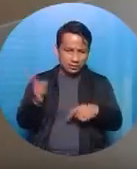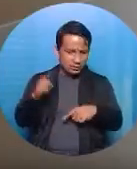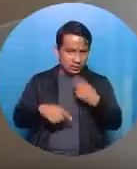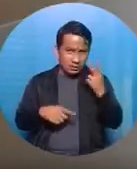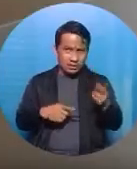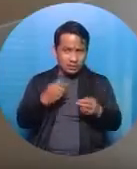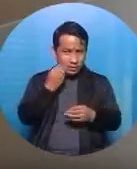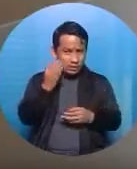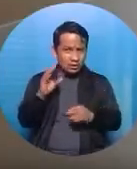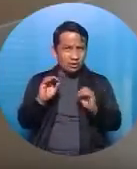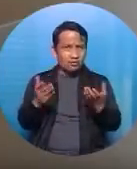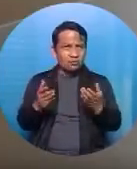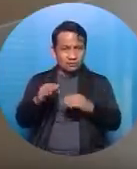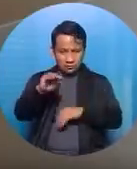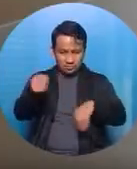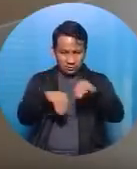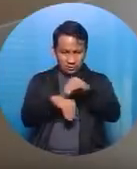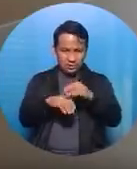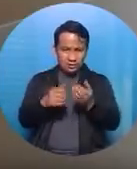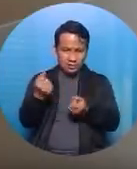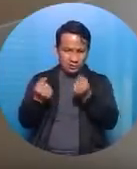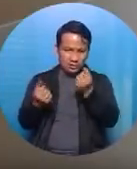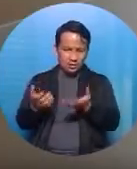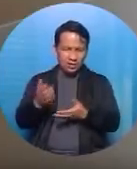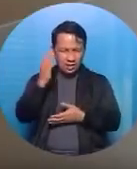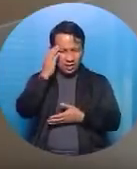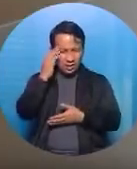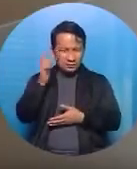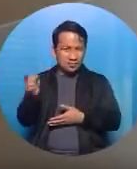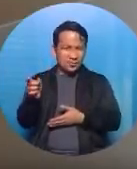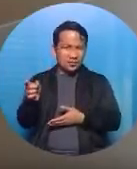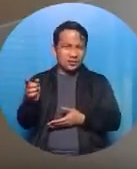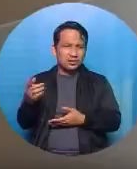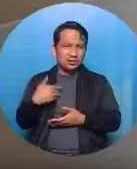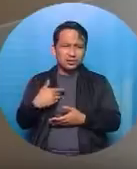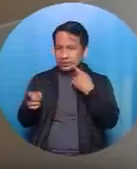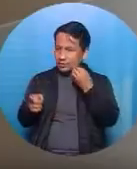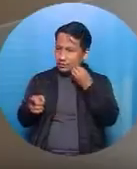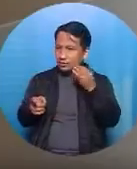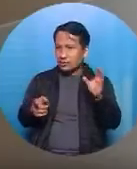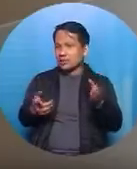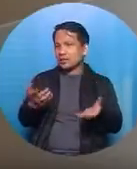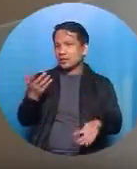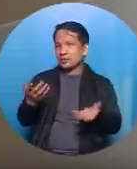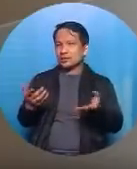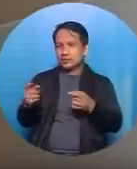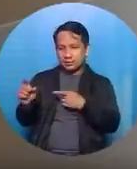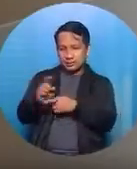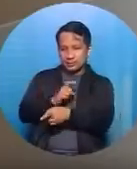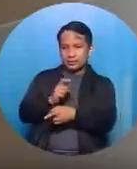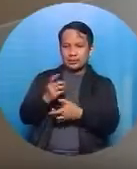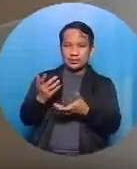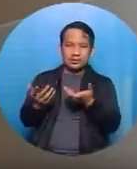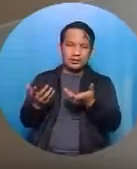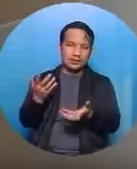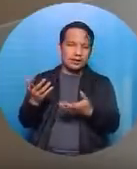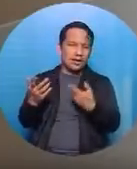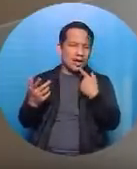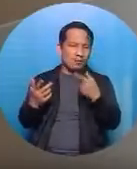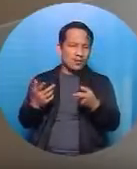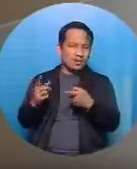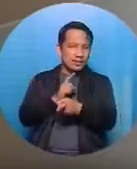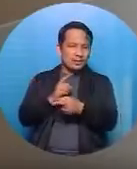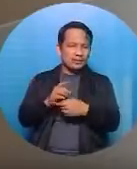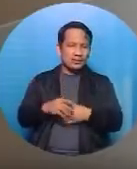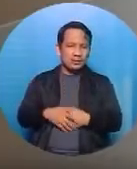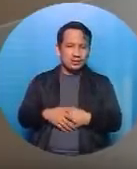Hindi siya nakauwi kasi walang papalit sa kanyang driver. Alam niya yun. Hindi mo pinauwi. Kasi nga, nagpa-text ka pa nga sa akin. Hindi kasi